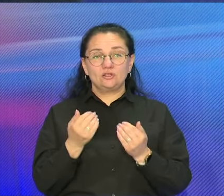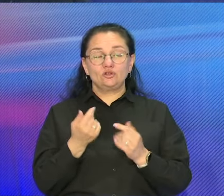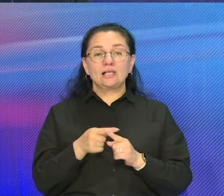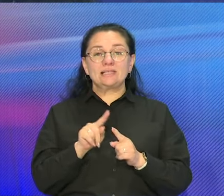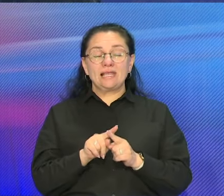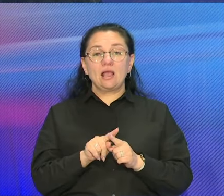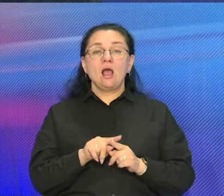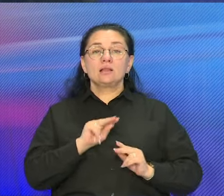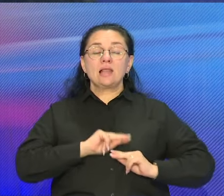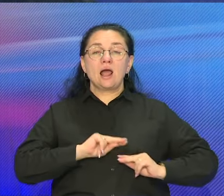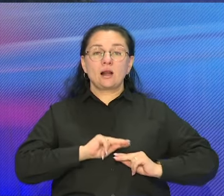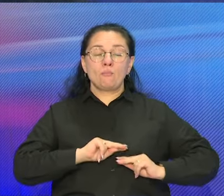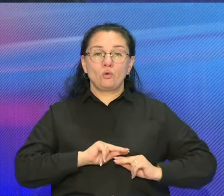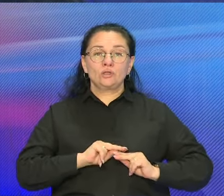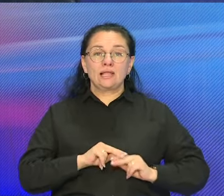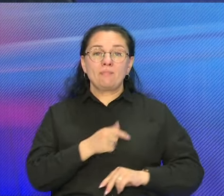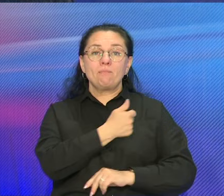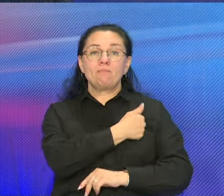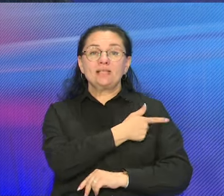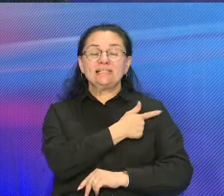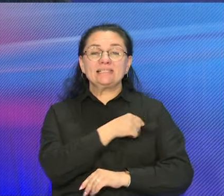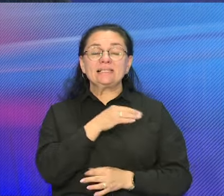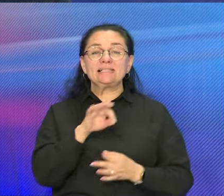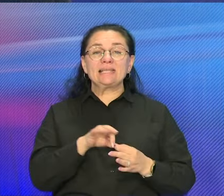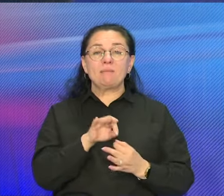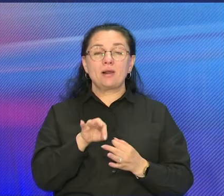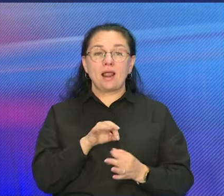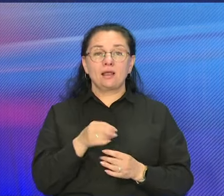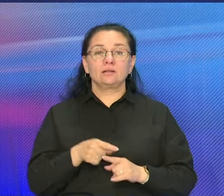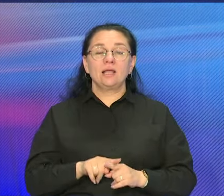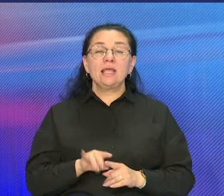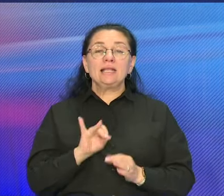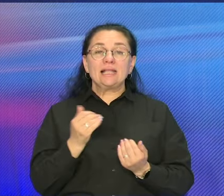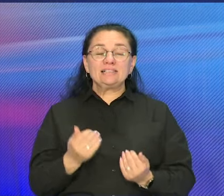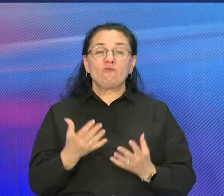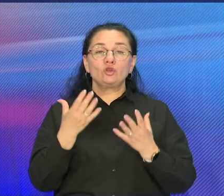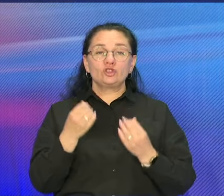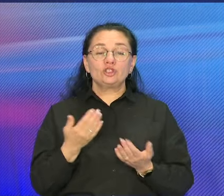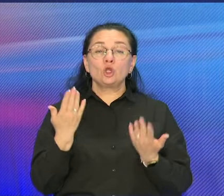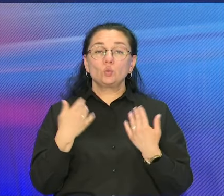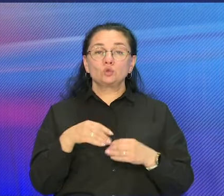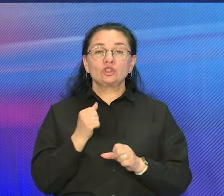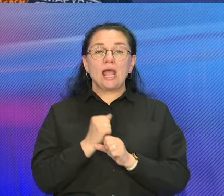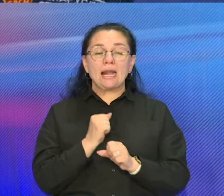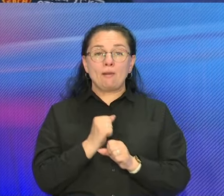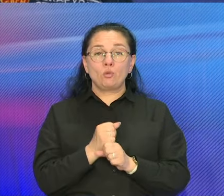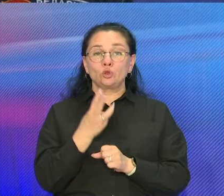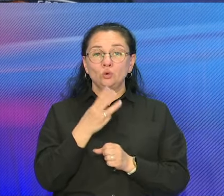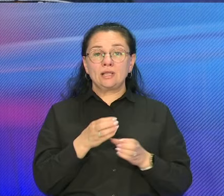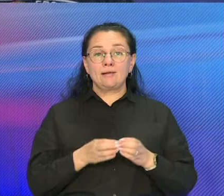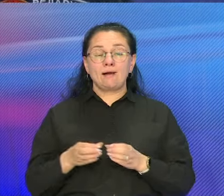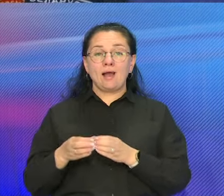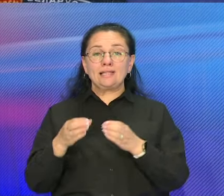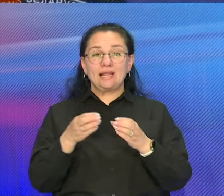работы на медицинском проекте «Медикус» в Полоцке На сегодняшний день уже работают три отряда, это два